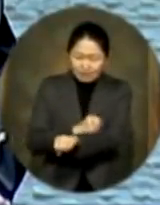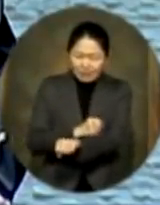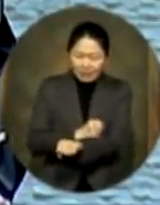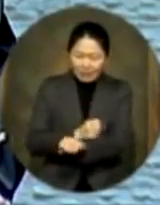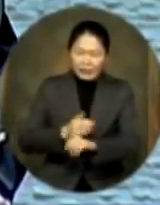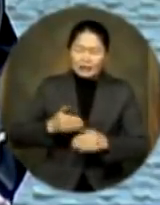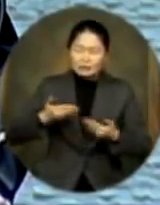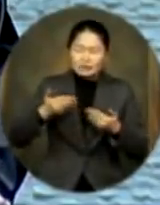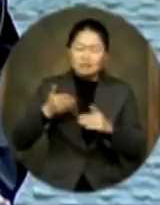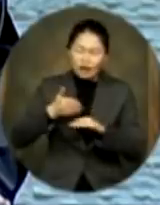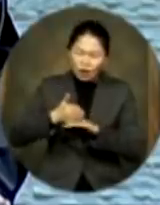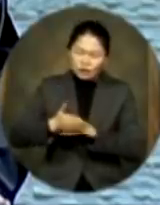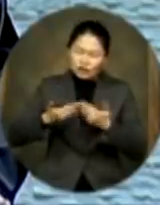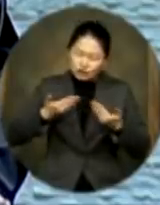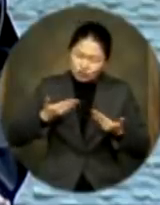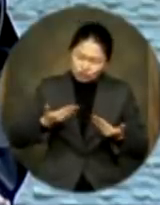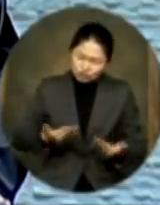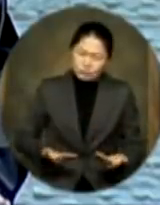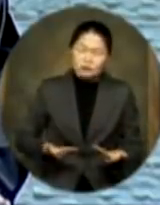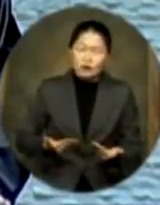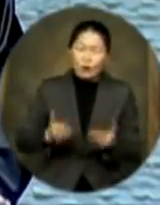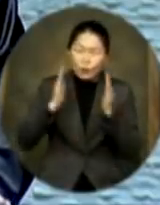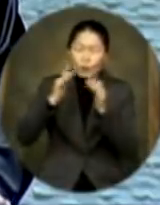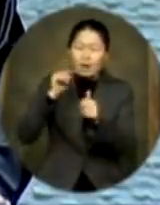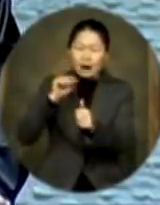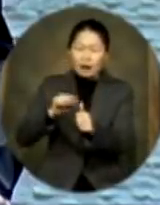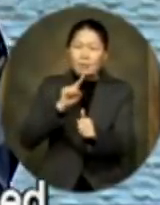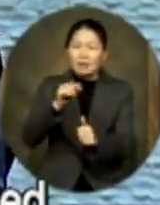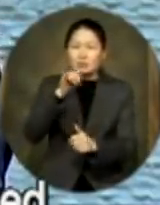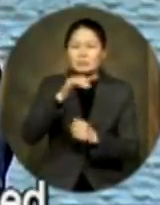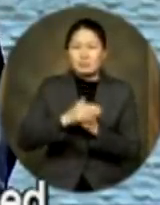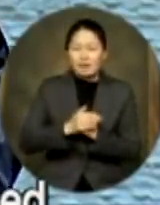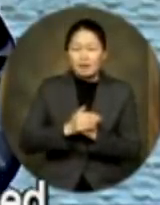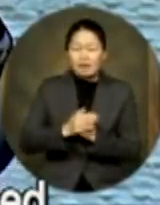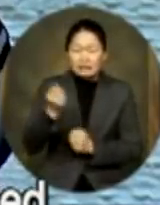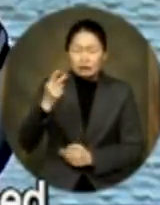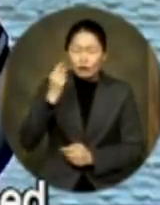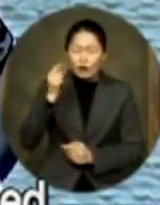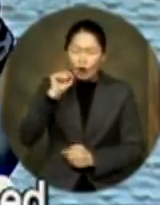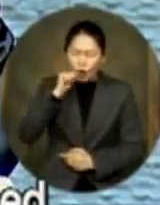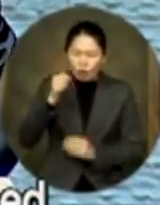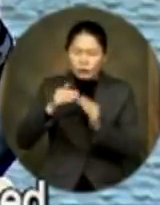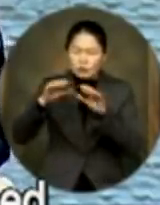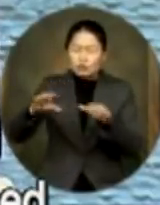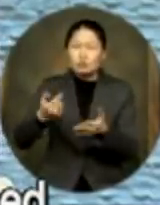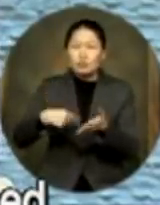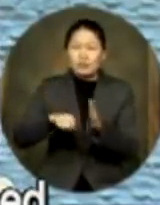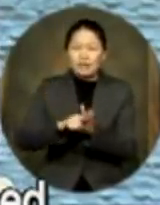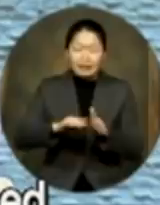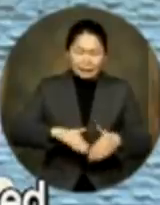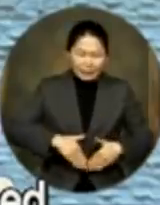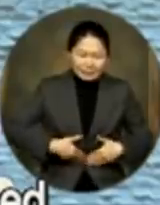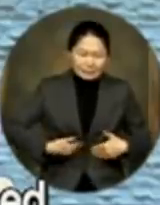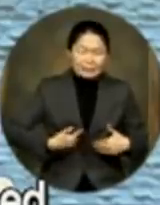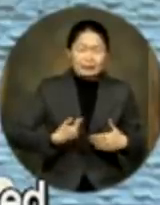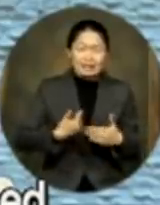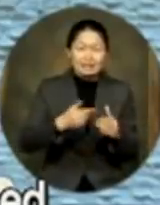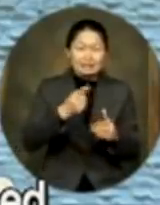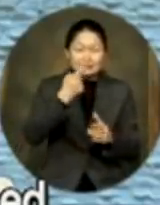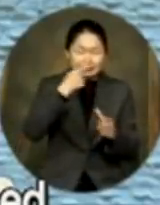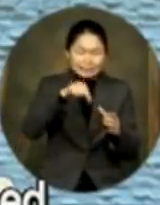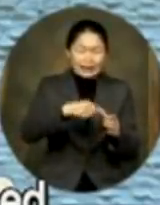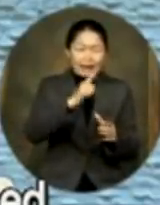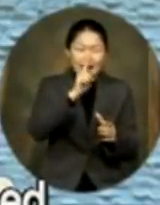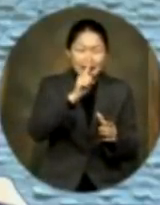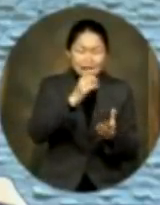하라고 이야기 할 수 있습니다 그리고 어려운 이웃을 위해 따뜻한 차한잔과 떡 한 조각을 나눌 수